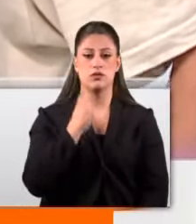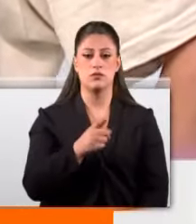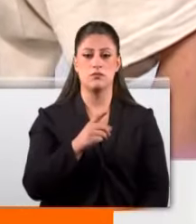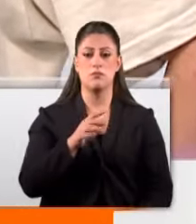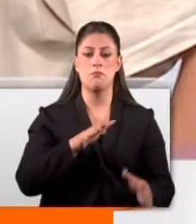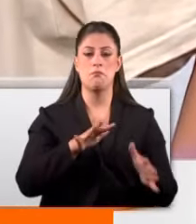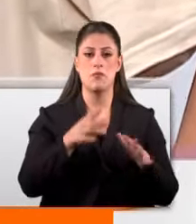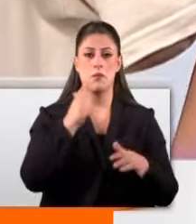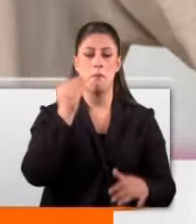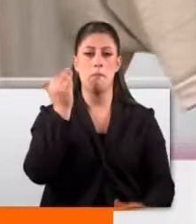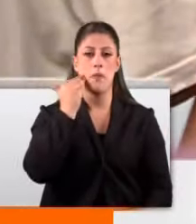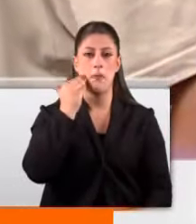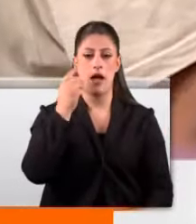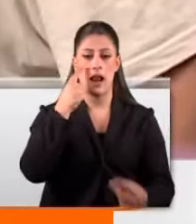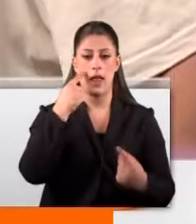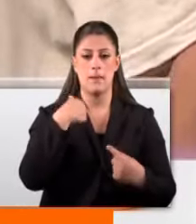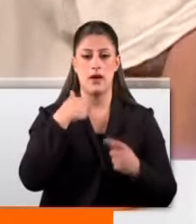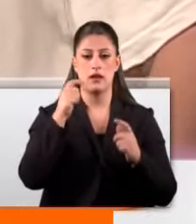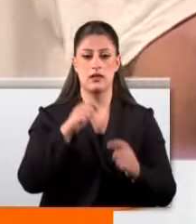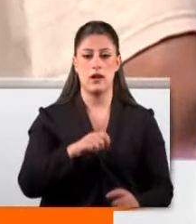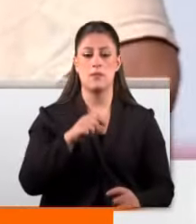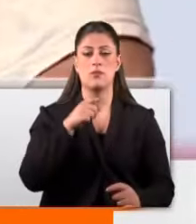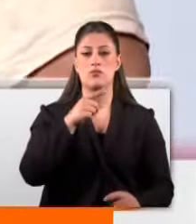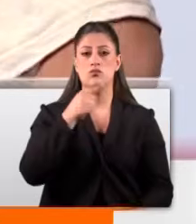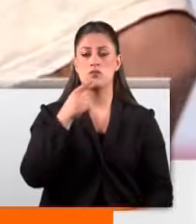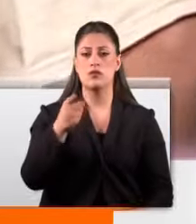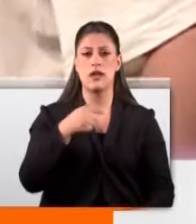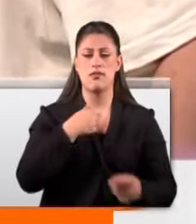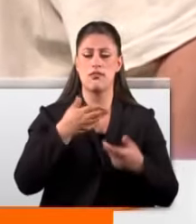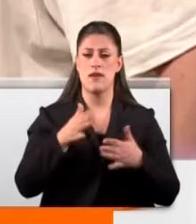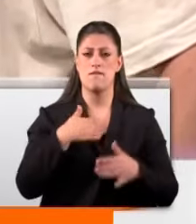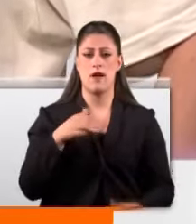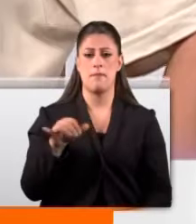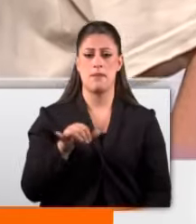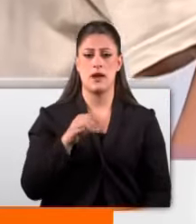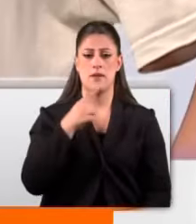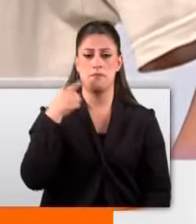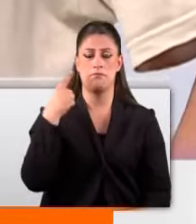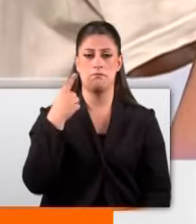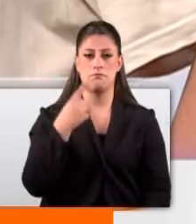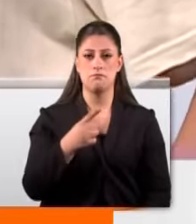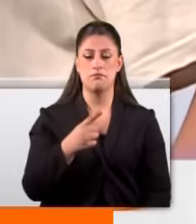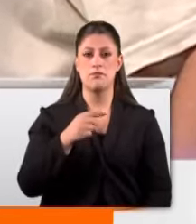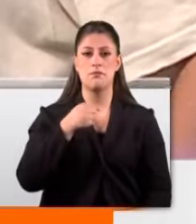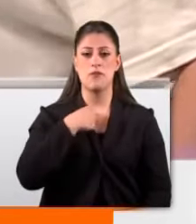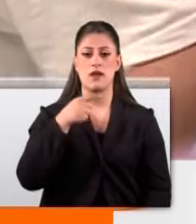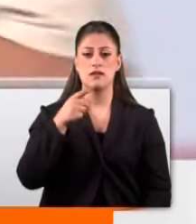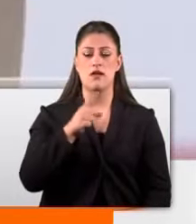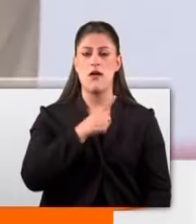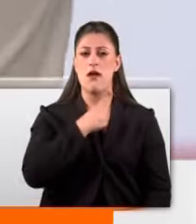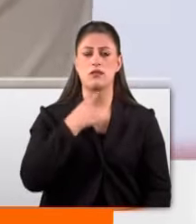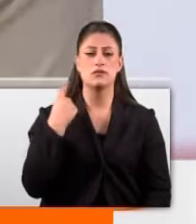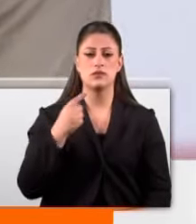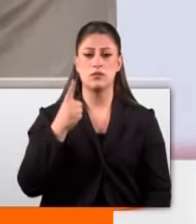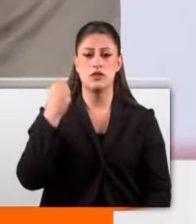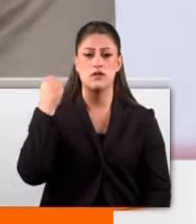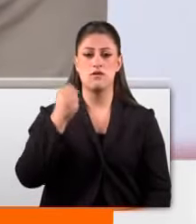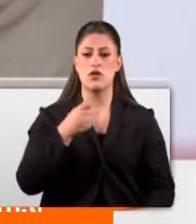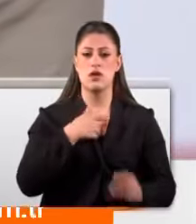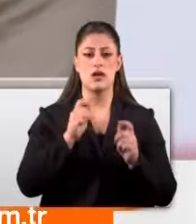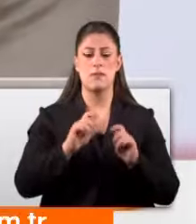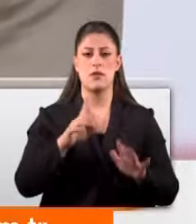süre babaannemin yanında kaldım. Sen hep yanımızdaydın Barış, Burak. Evet. Ben sana asla ben şiddet uygulamadım. Şiddet uygulamadın